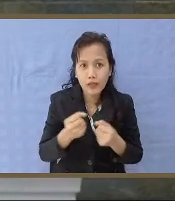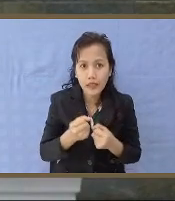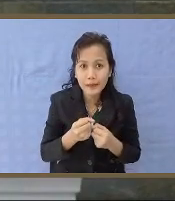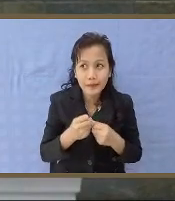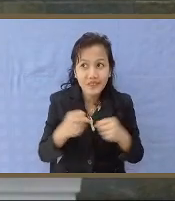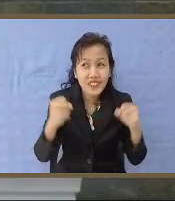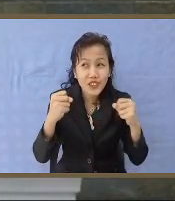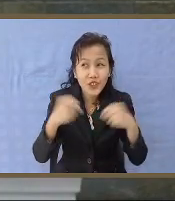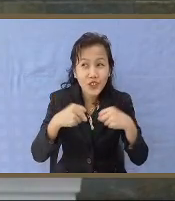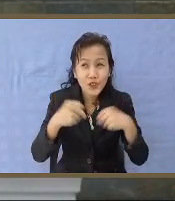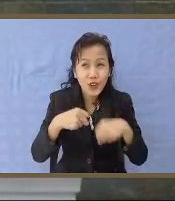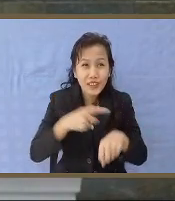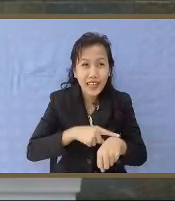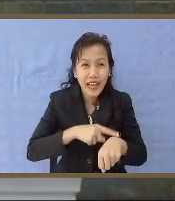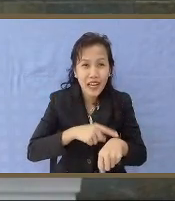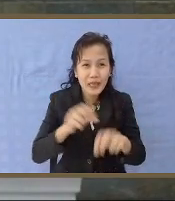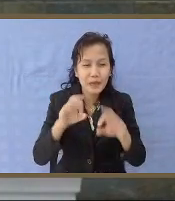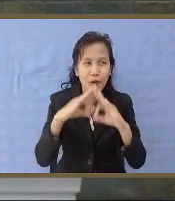Short term.